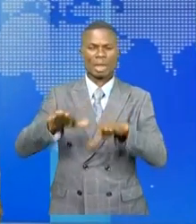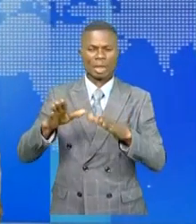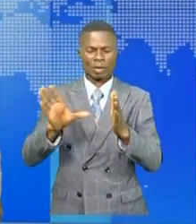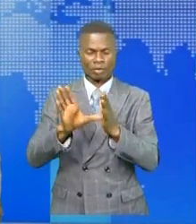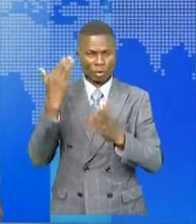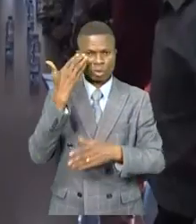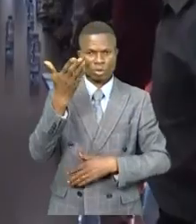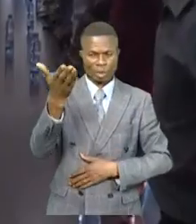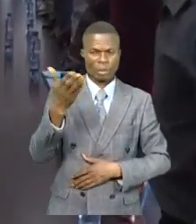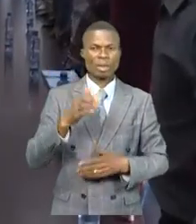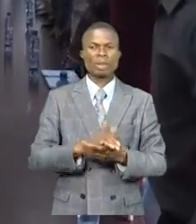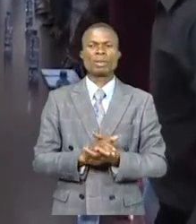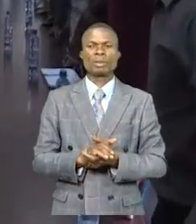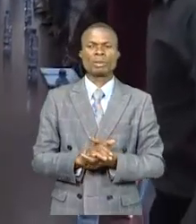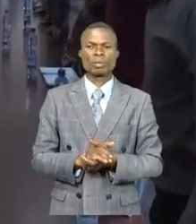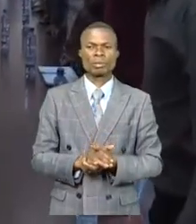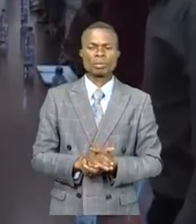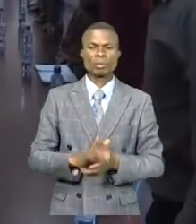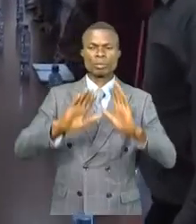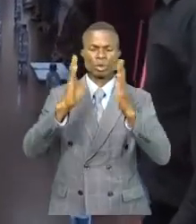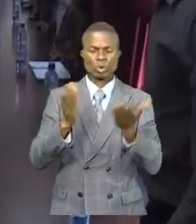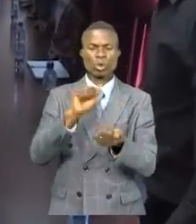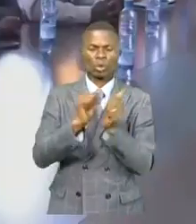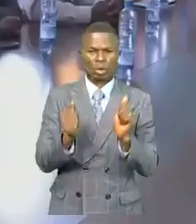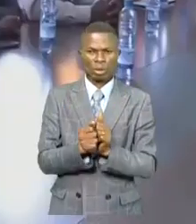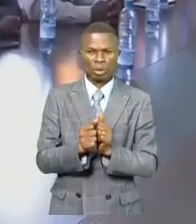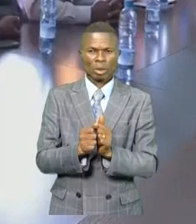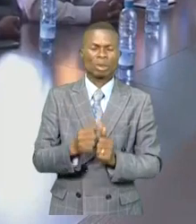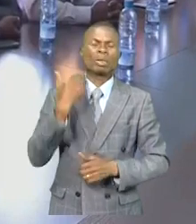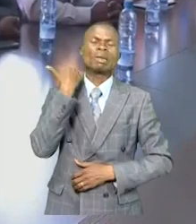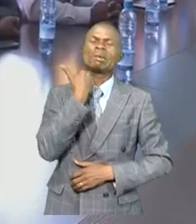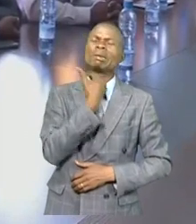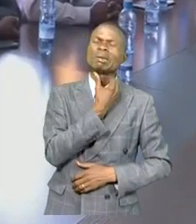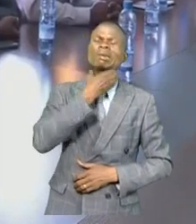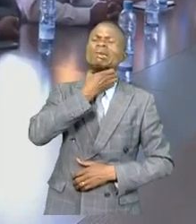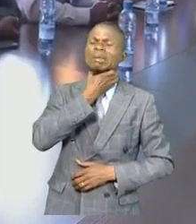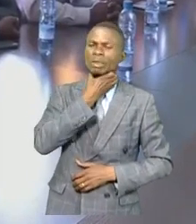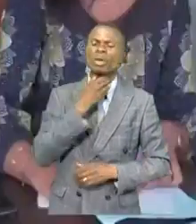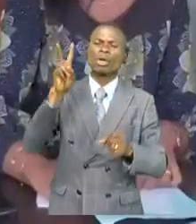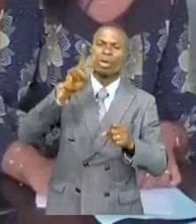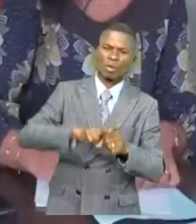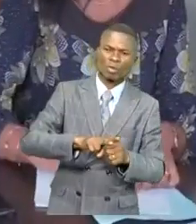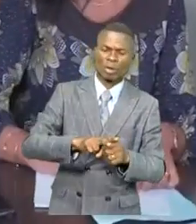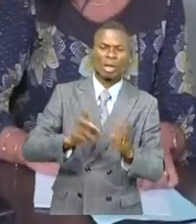Yolande Voka. De toutes sortes d'atrocités, égorgements, viols, déplacements massifs des familles entières, des